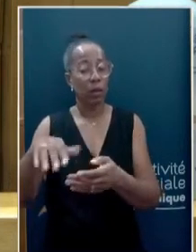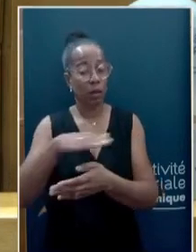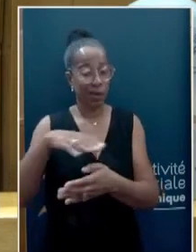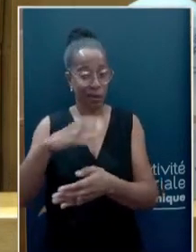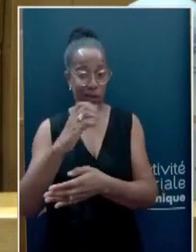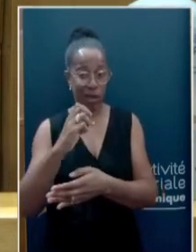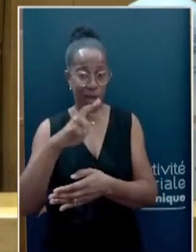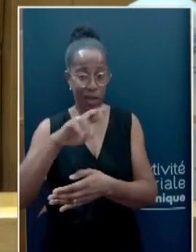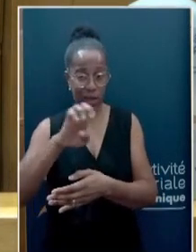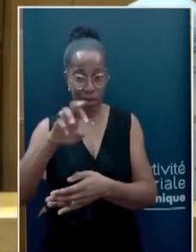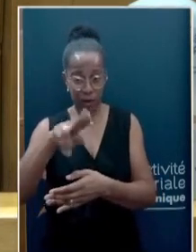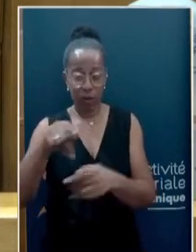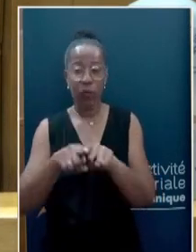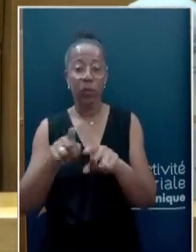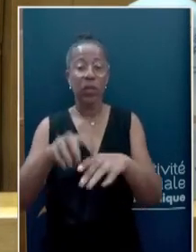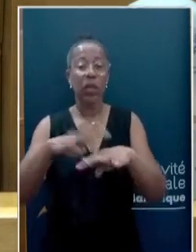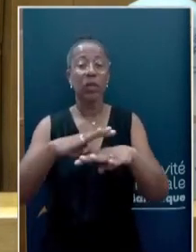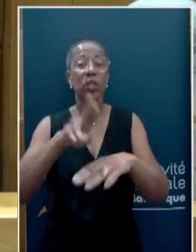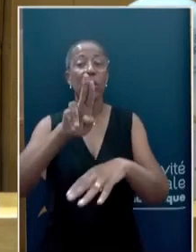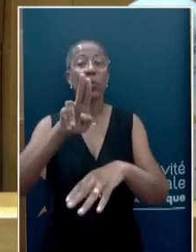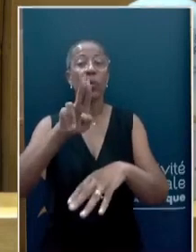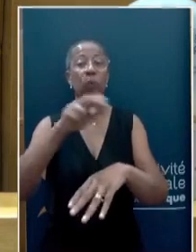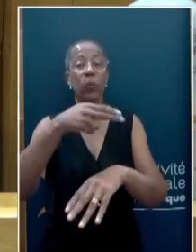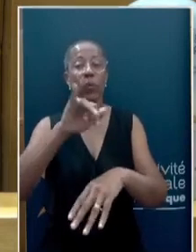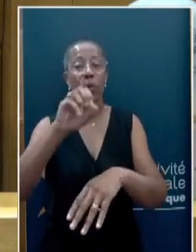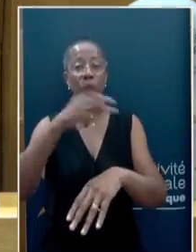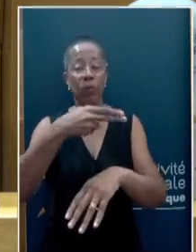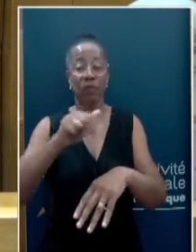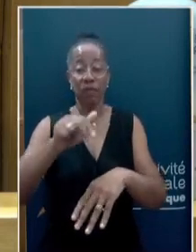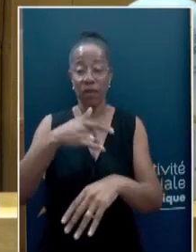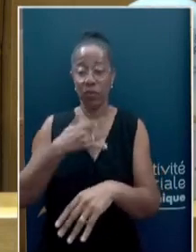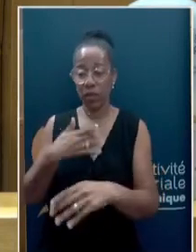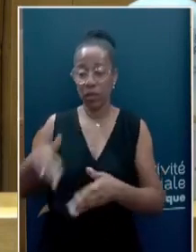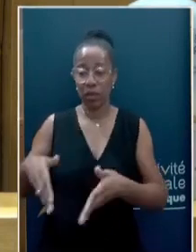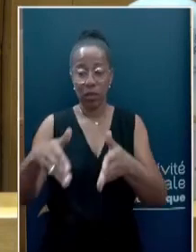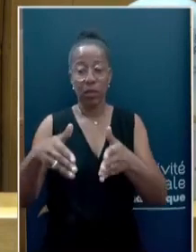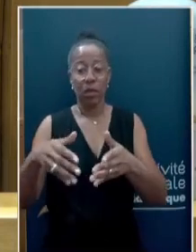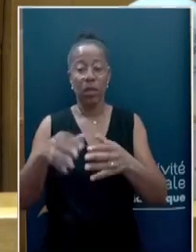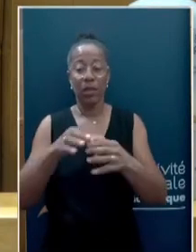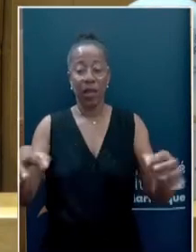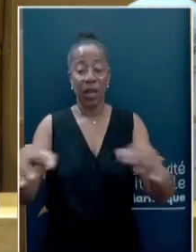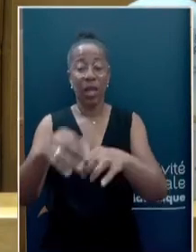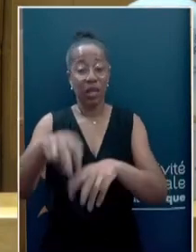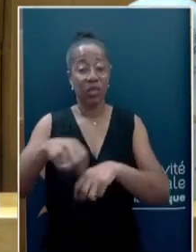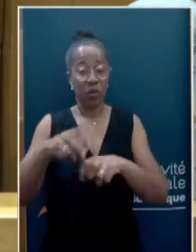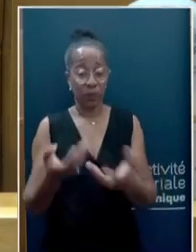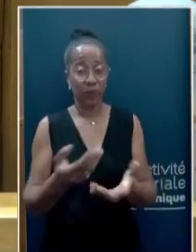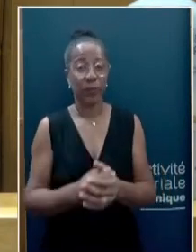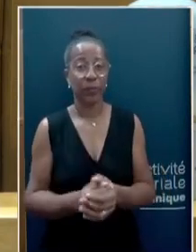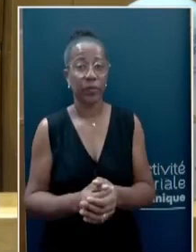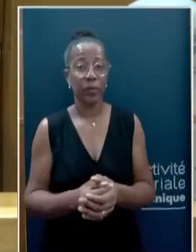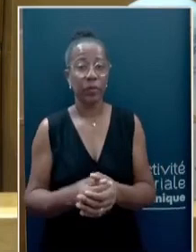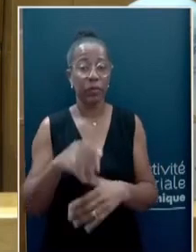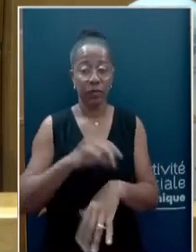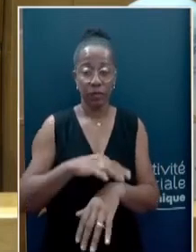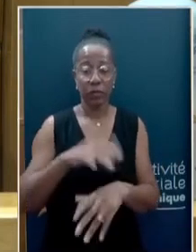l'Union, qui va consommer la bonne terre agricole au moment en même temps où on cherche des terres agricoles. On veut augmenter les terres agricoles. Et qui va ne faire